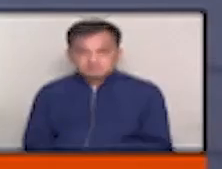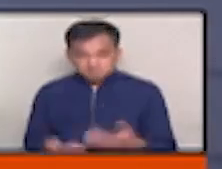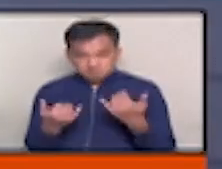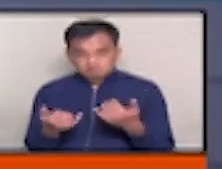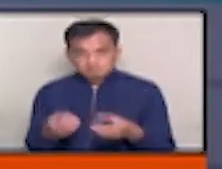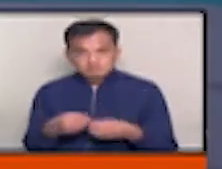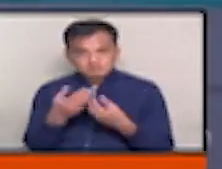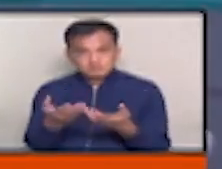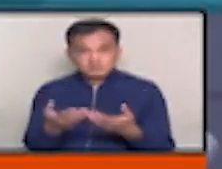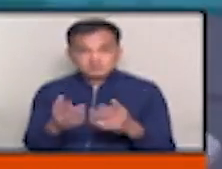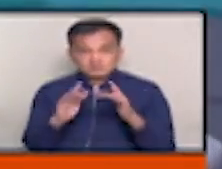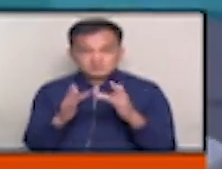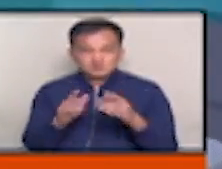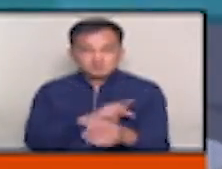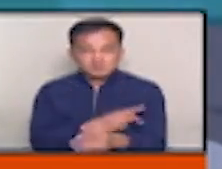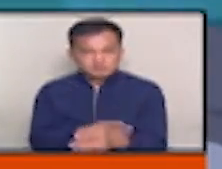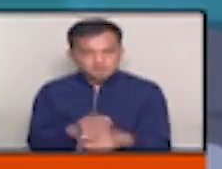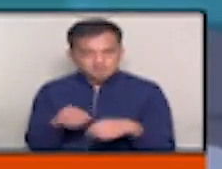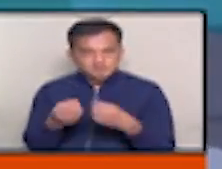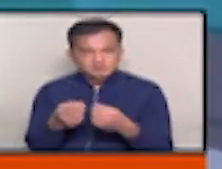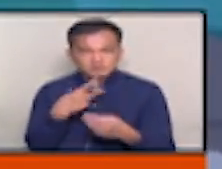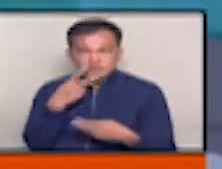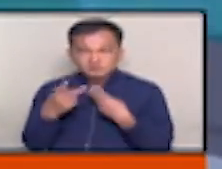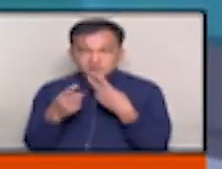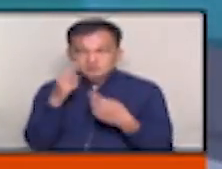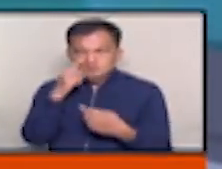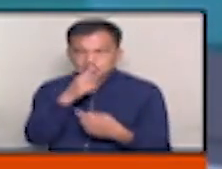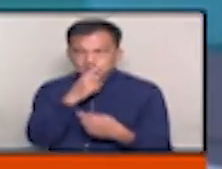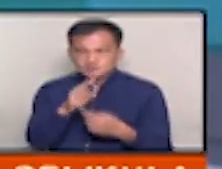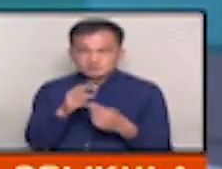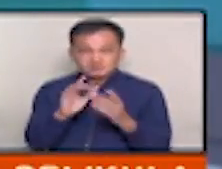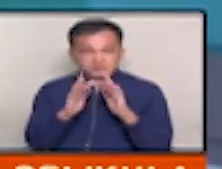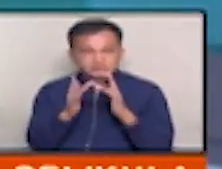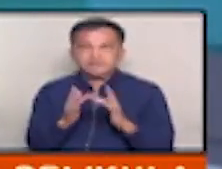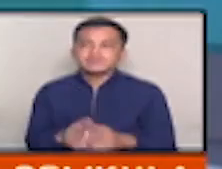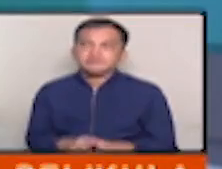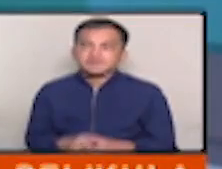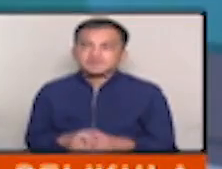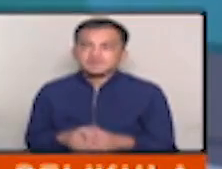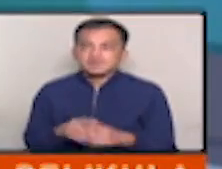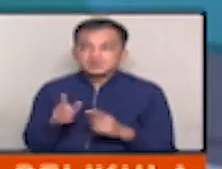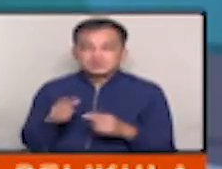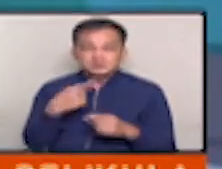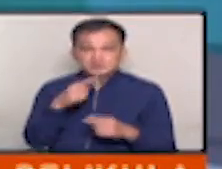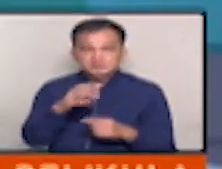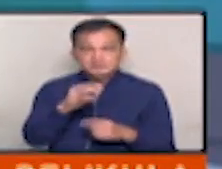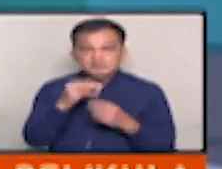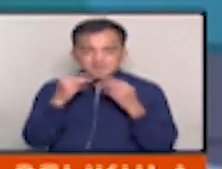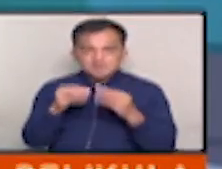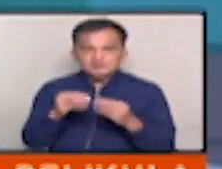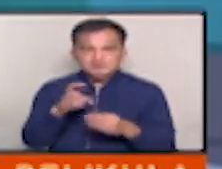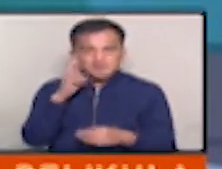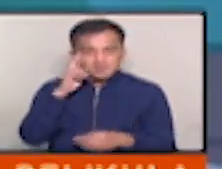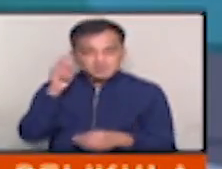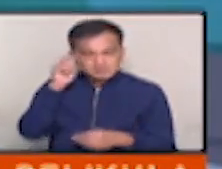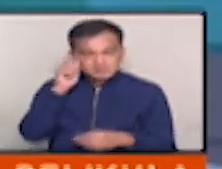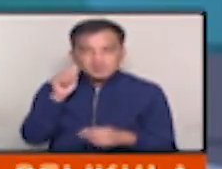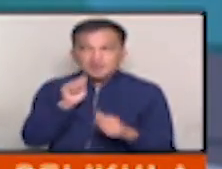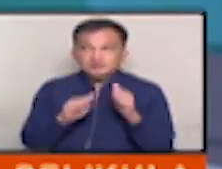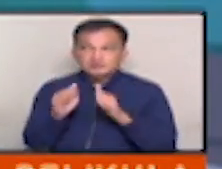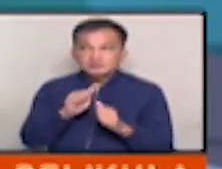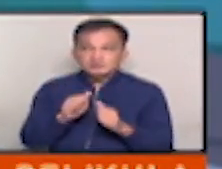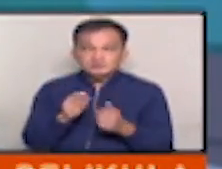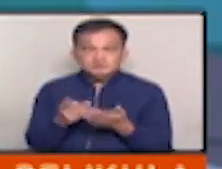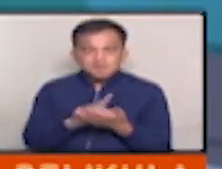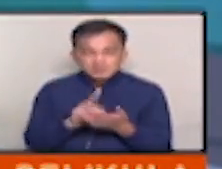Ito na ang Netizen Power na magbibigay boses at mata sa mga nasa social media. Tinag at Meneses, Rafi Tulfo in Action Facebook page ang video ng mga